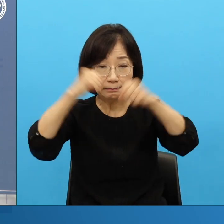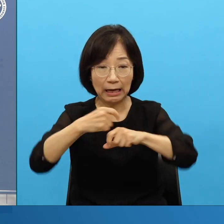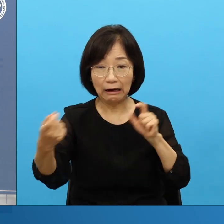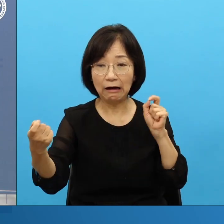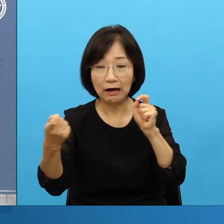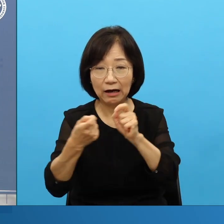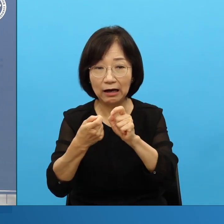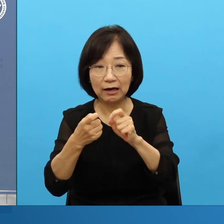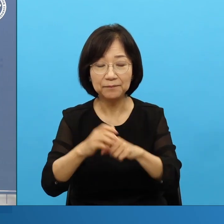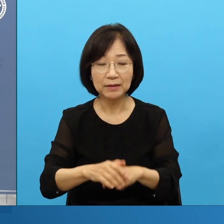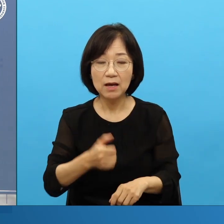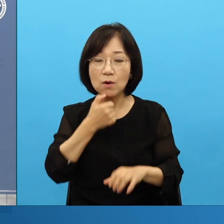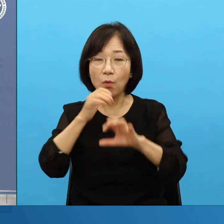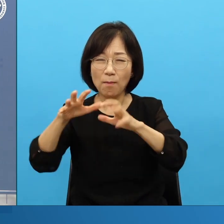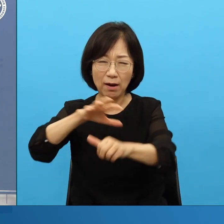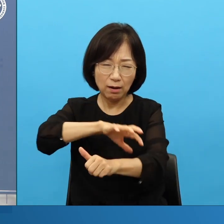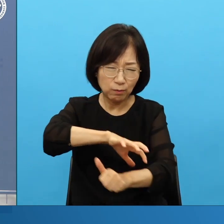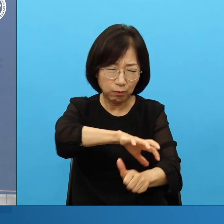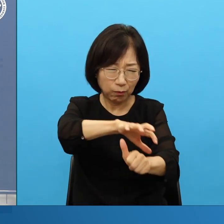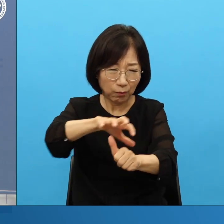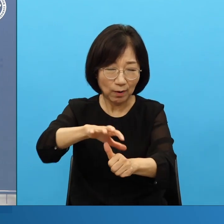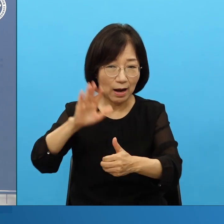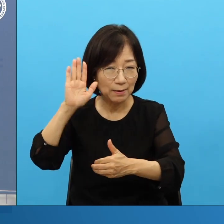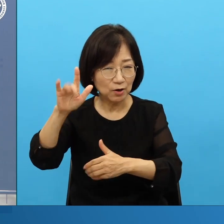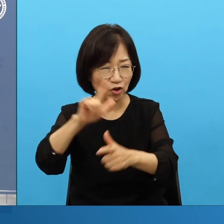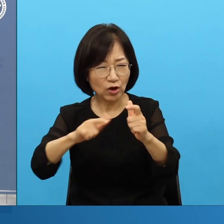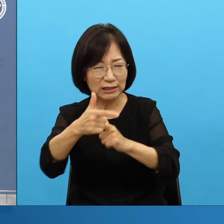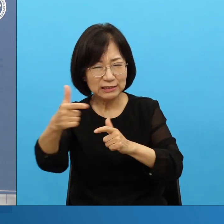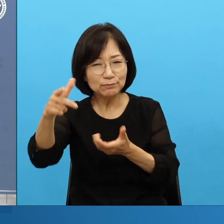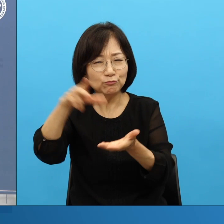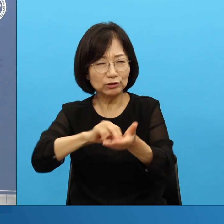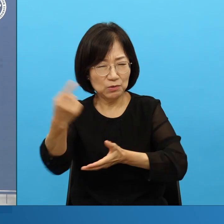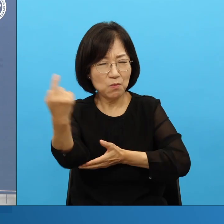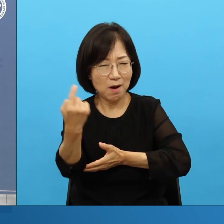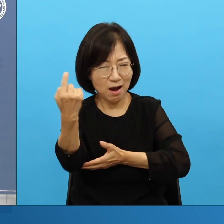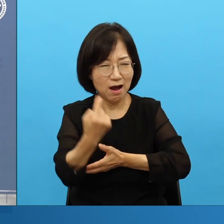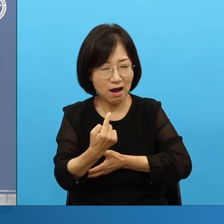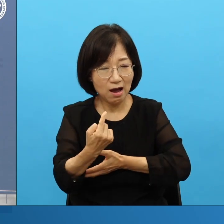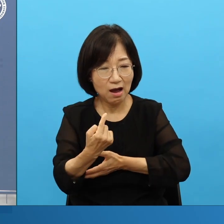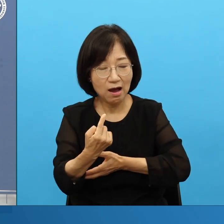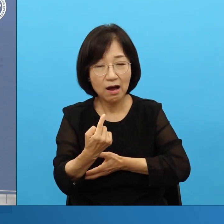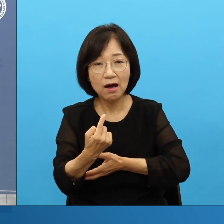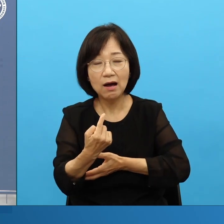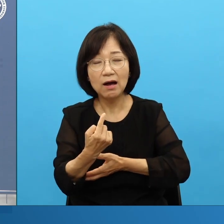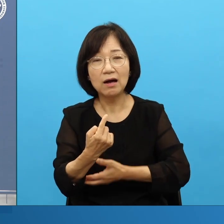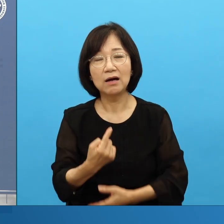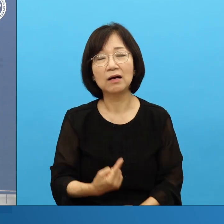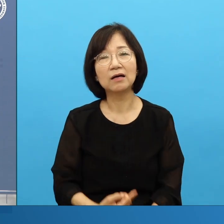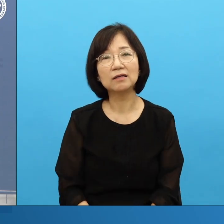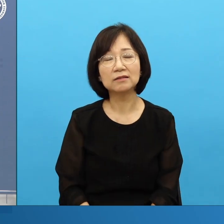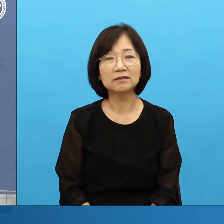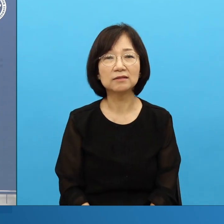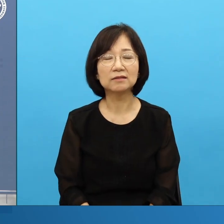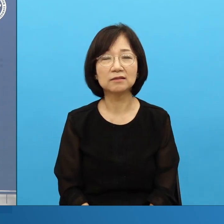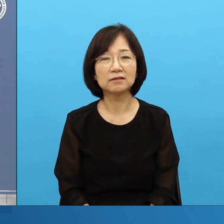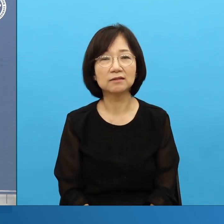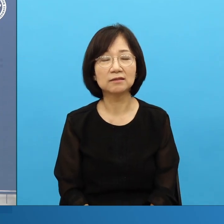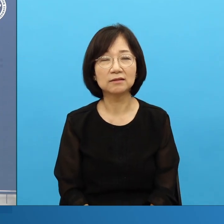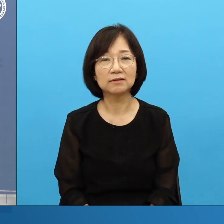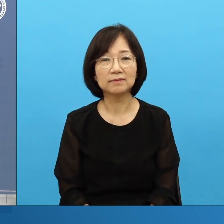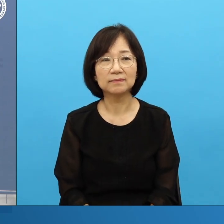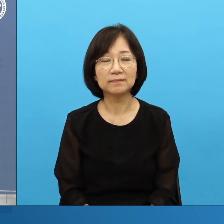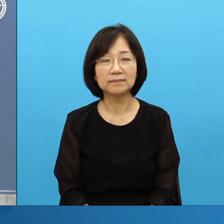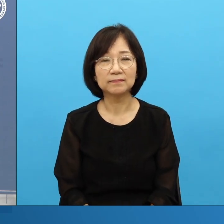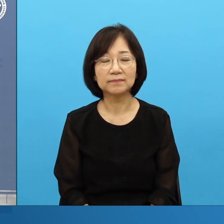나라는 destroyed. 속국돼 버리고 더 문제 지금 앞으로 올 가능성이 많단 말이에요. The nation was colonized and they are on the brink of even more and bigger problems.